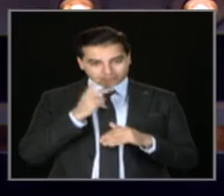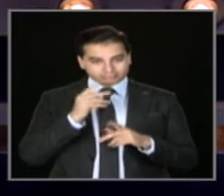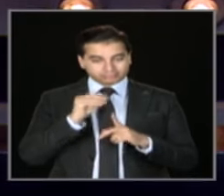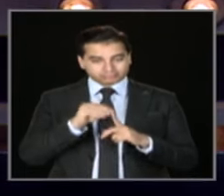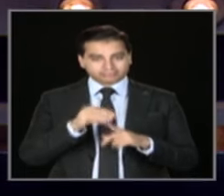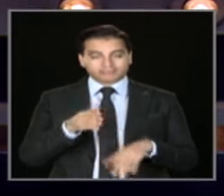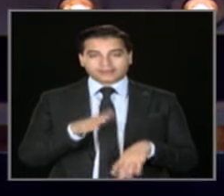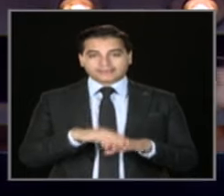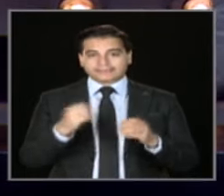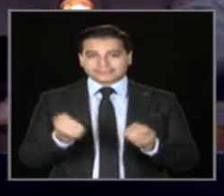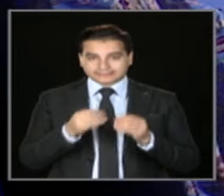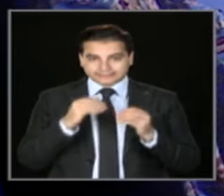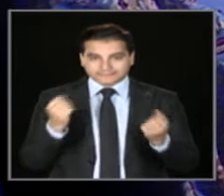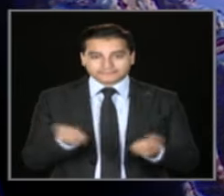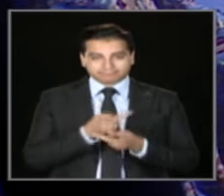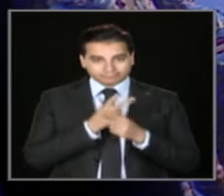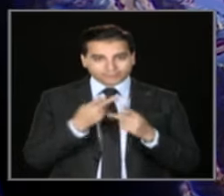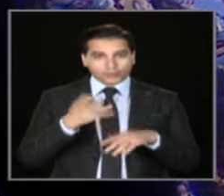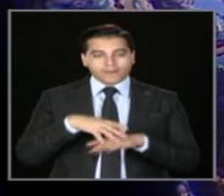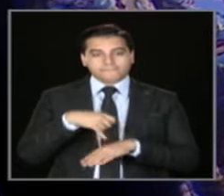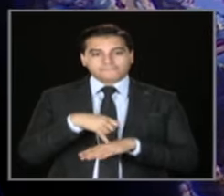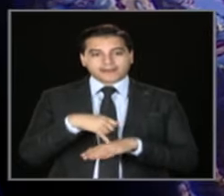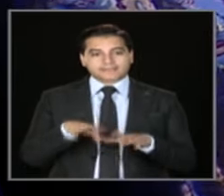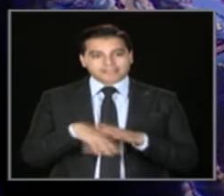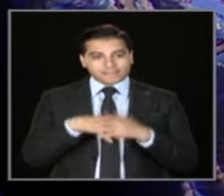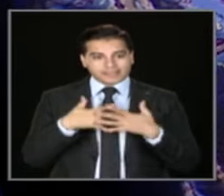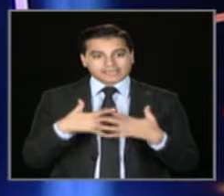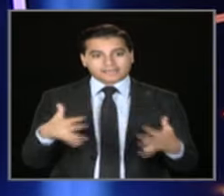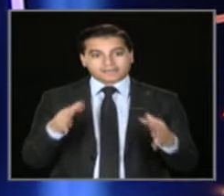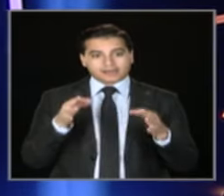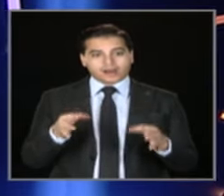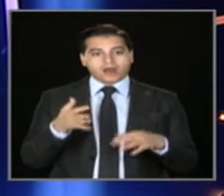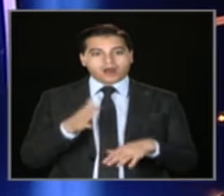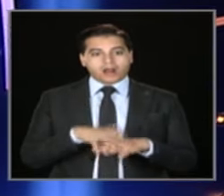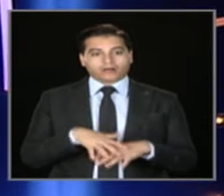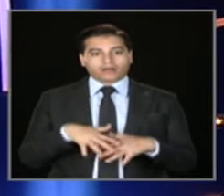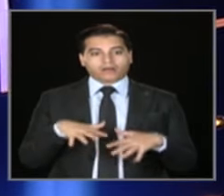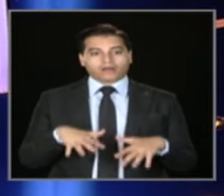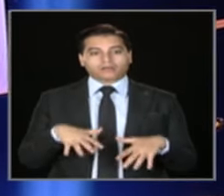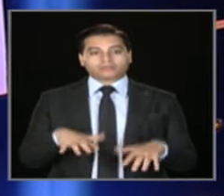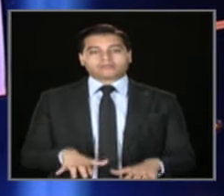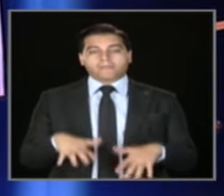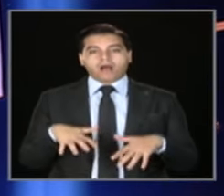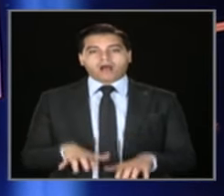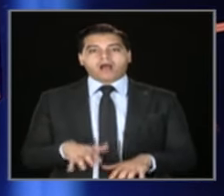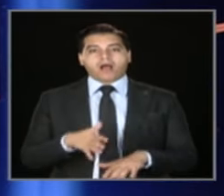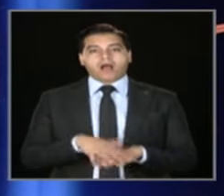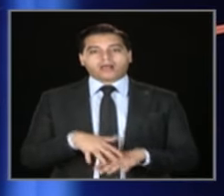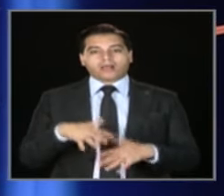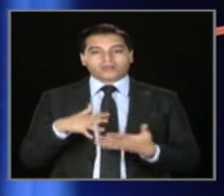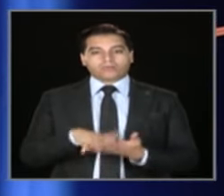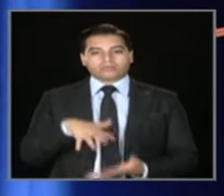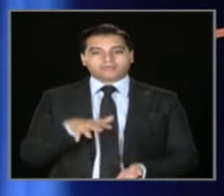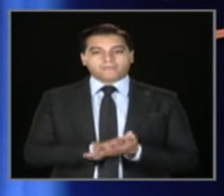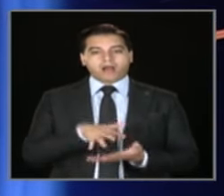بالاضافه كمان ان احنا عملنا مركز كبير جدا للطباعه بطريقه برايل المركز ده